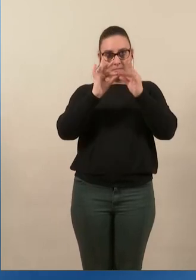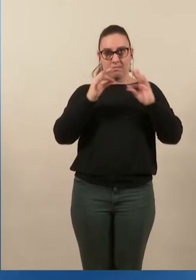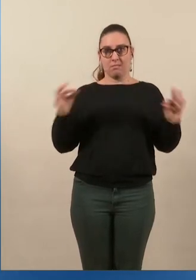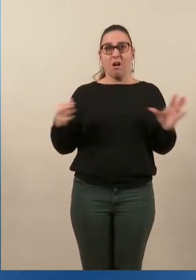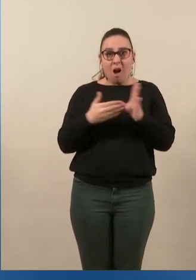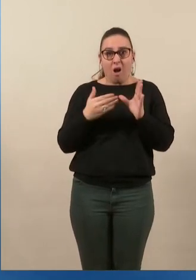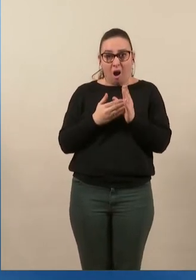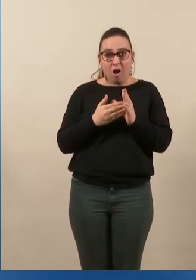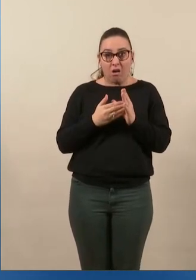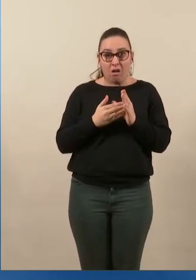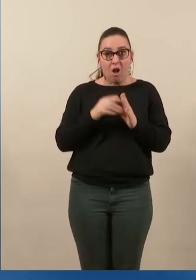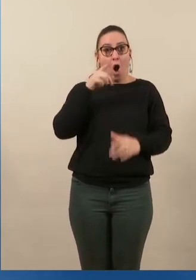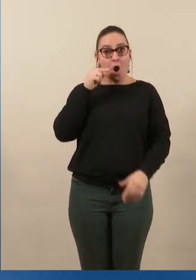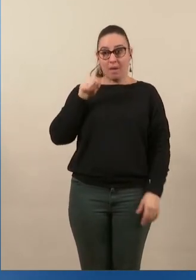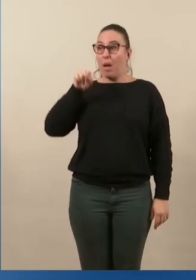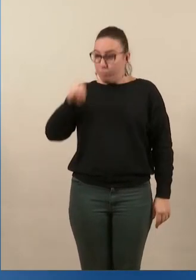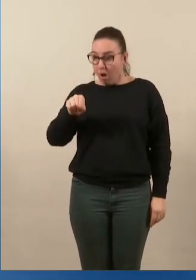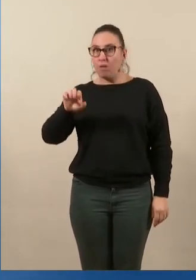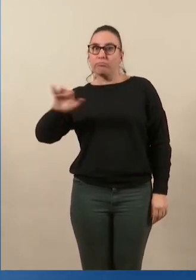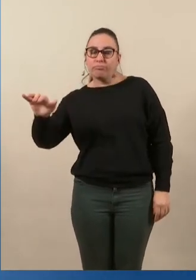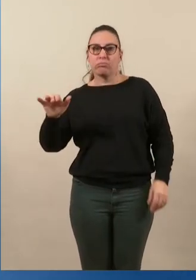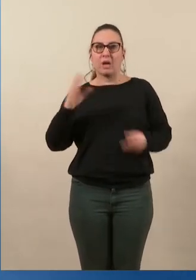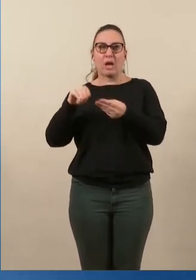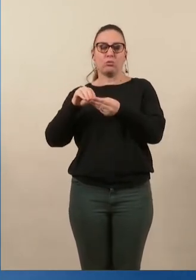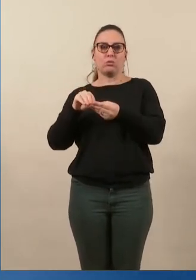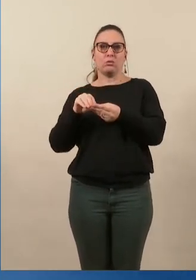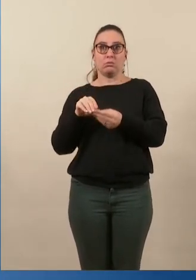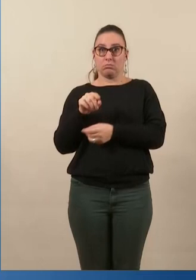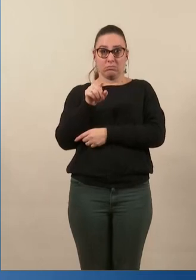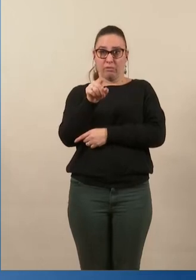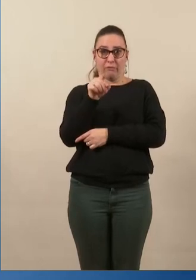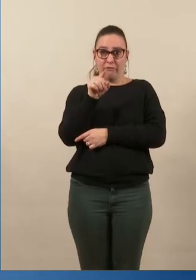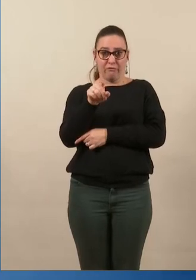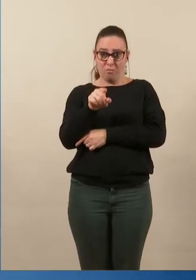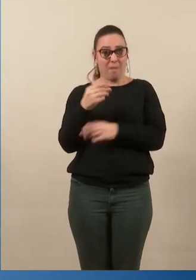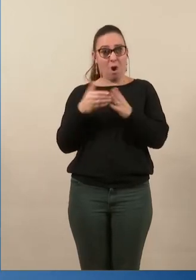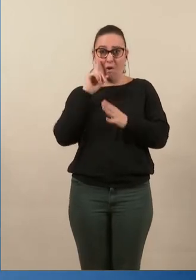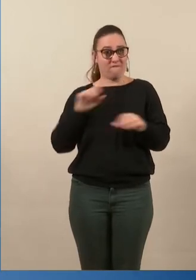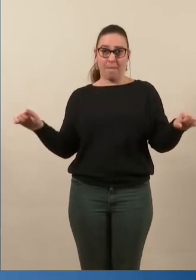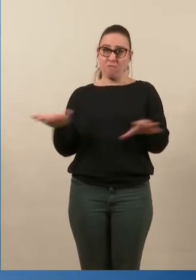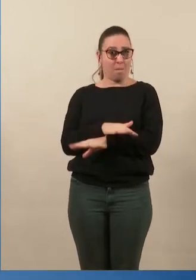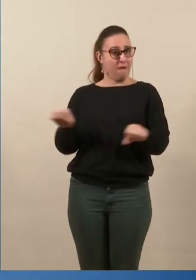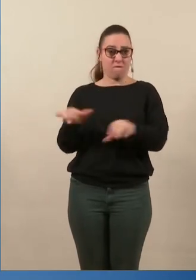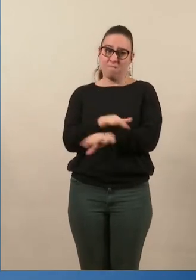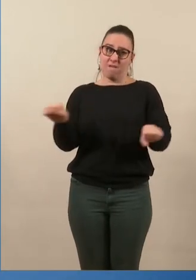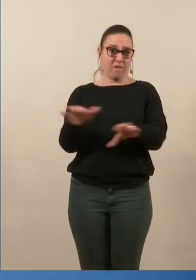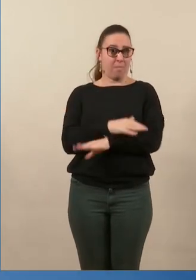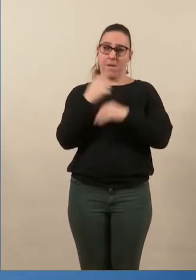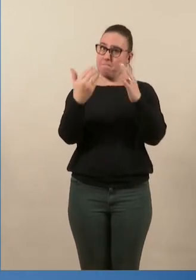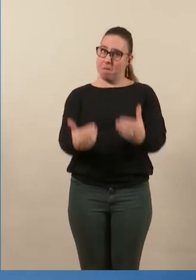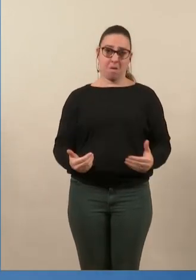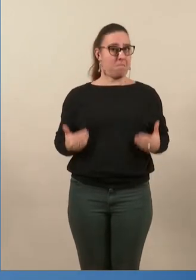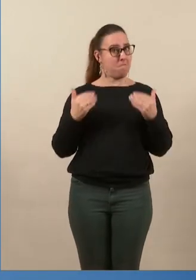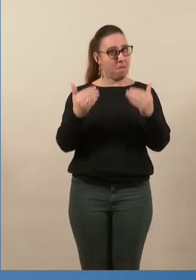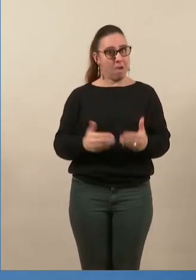en écriture inclusive ça veut dire que vous vous vous invisibilisez les femmes pareil même